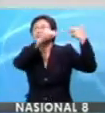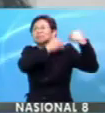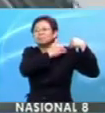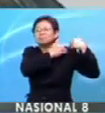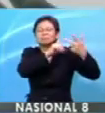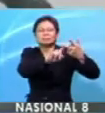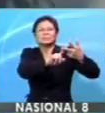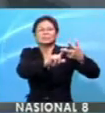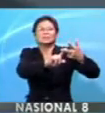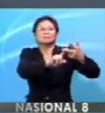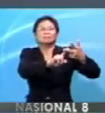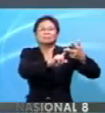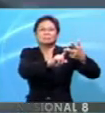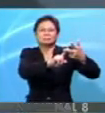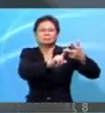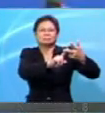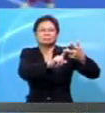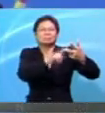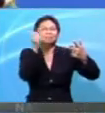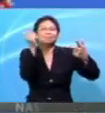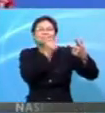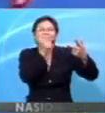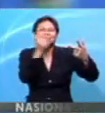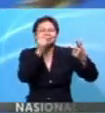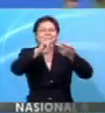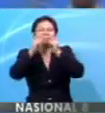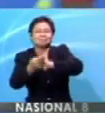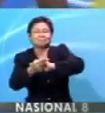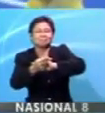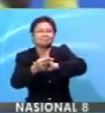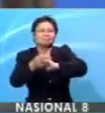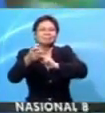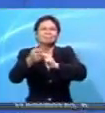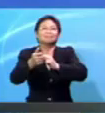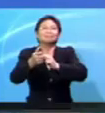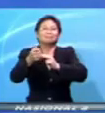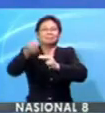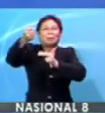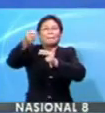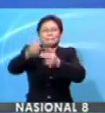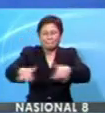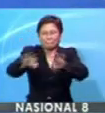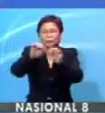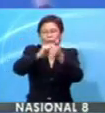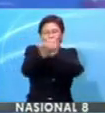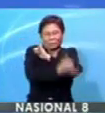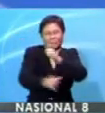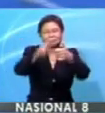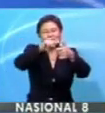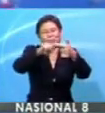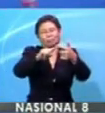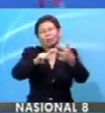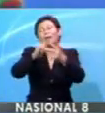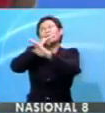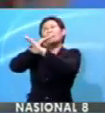jelas dan seterusnya keengganan untuk berubah oleh pemegang kepentingan sukan negara I sekaligus menghalang